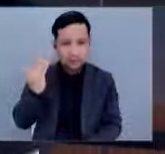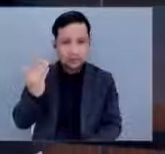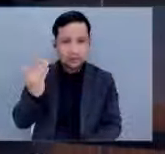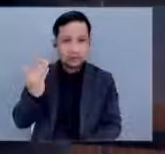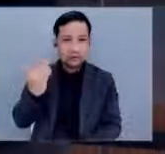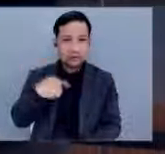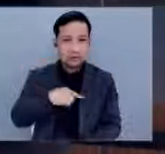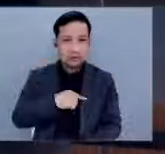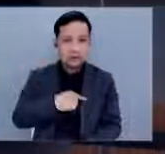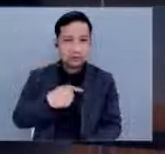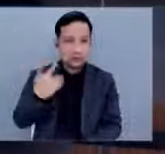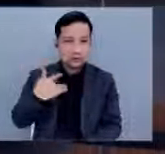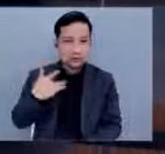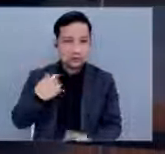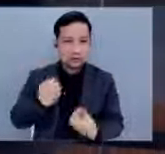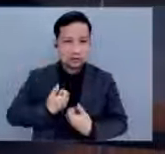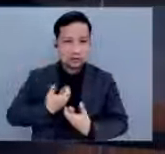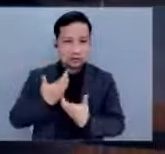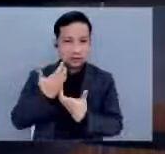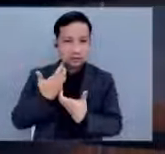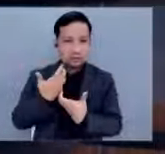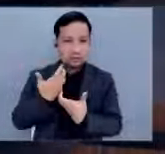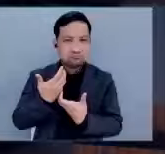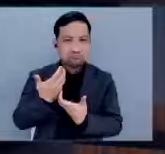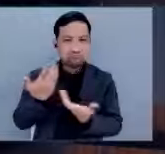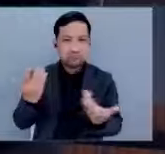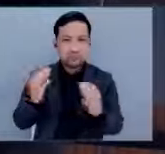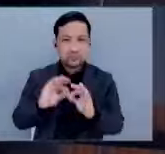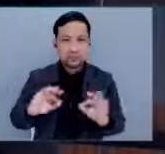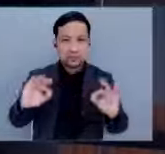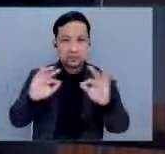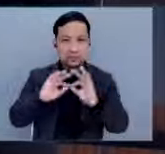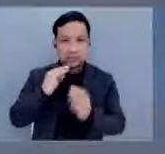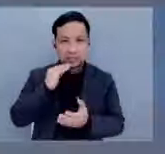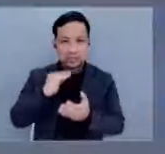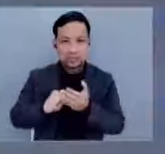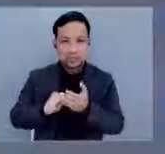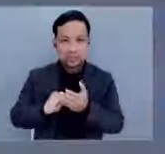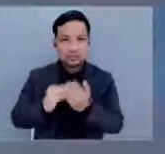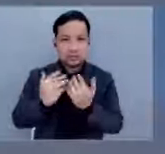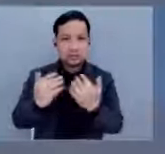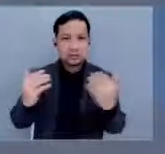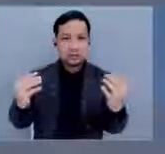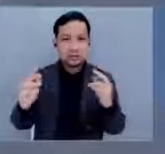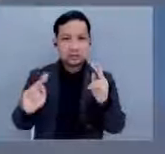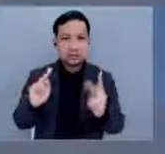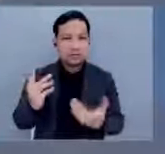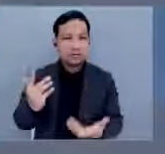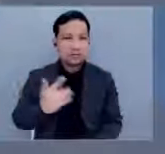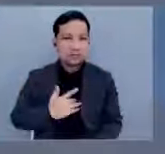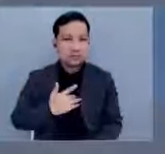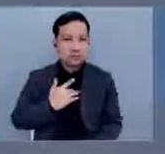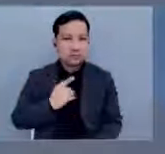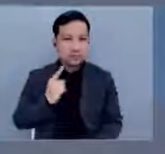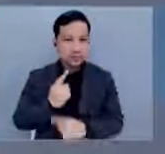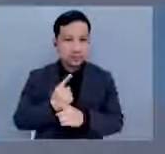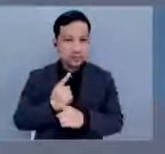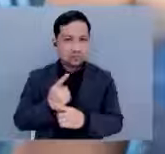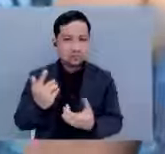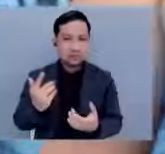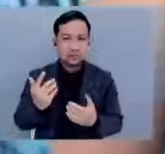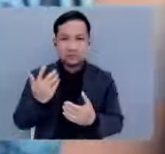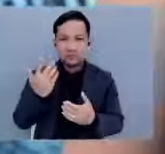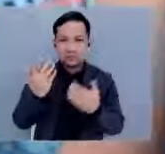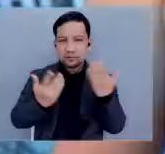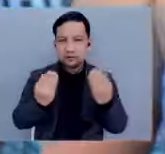para mag-express at maghatid ng ilang mahalagang mensahe sa audience, Mami Chiki. Feel ko nga di ba? Talaga nakakaaliw kasi ang